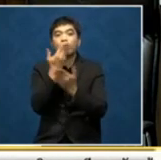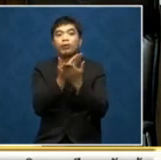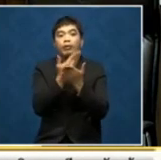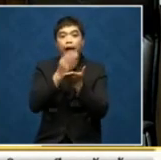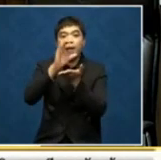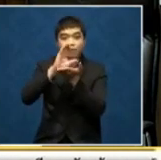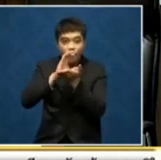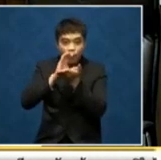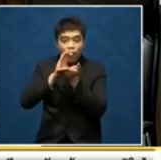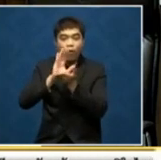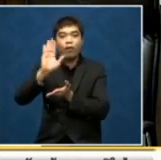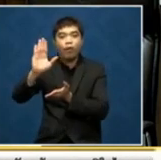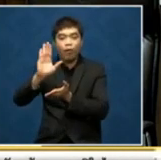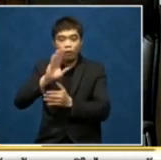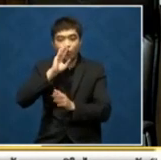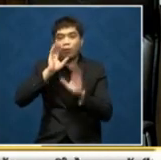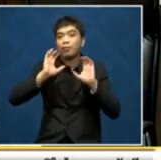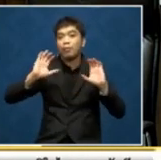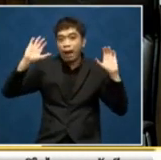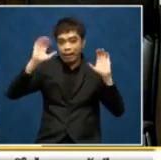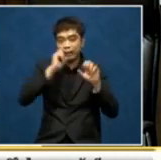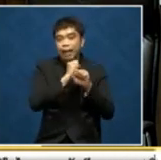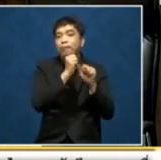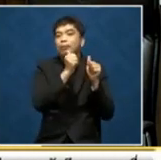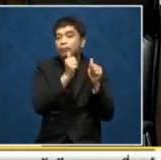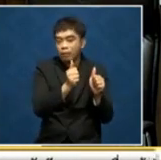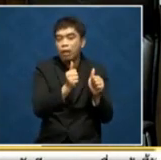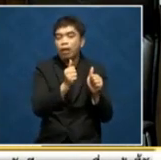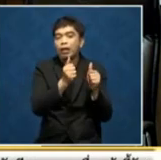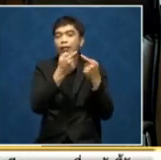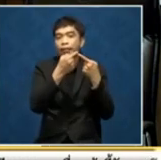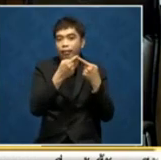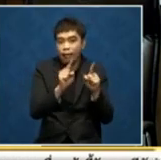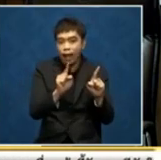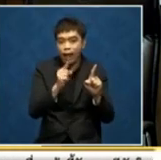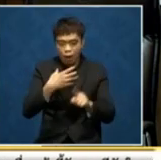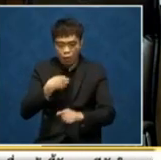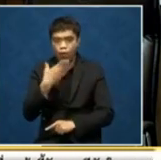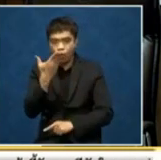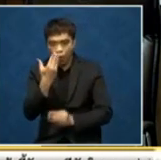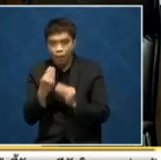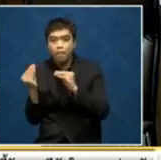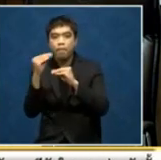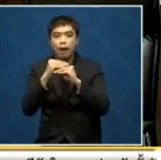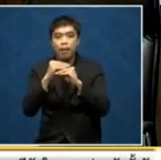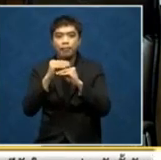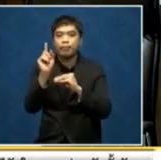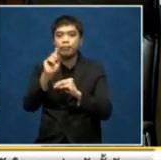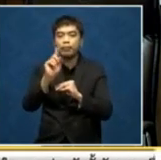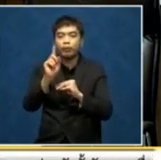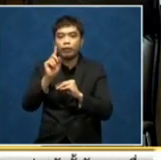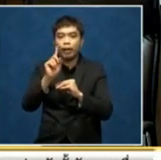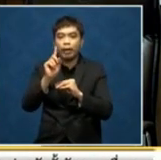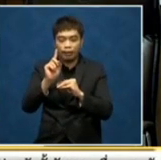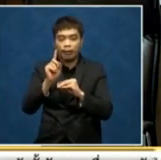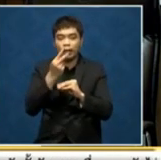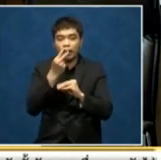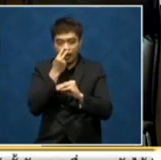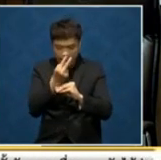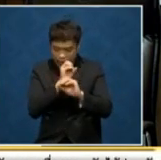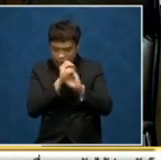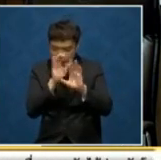ก่อสร้างว่าทางรัฐบาลและทำเป็นอย่างดีนะครับแต่ว่าอ่าในส่วนที่จะเพิ่มเติมก็คือส่วนที่ยังเป็นแกลบนะเป็นช่องว่างใน